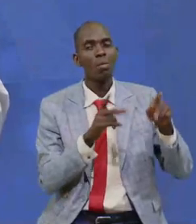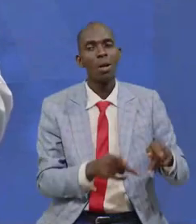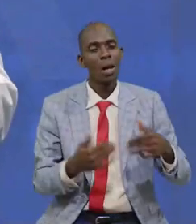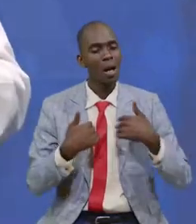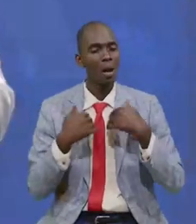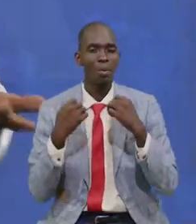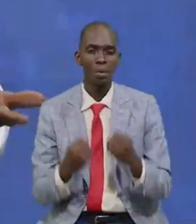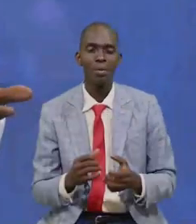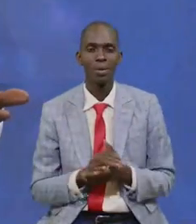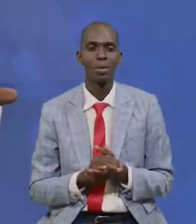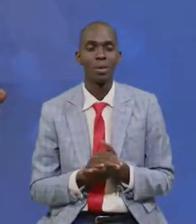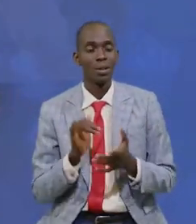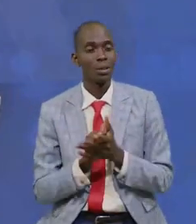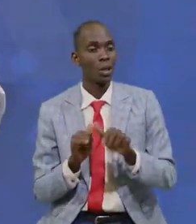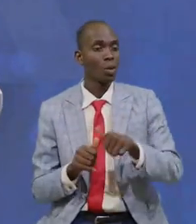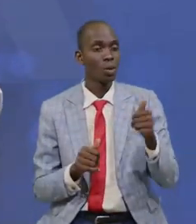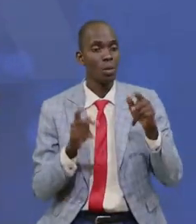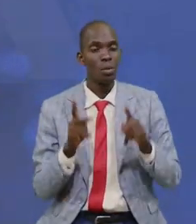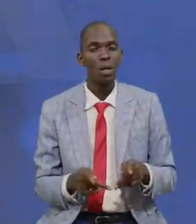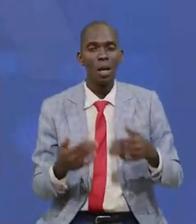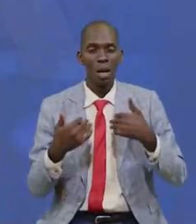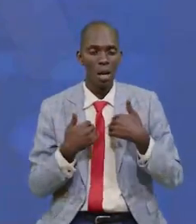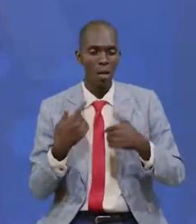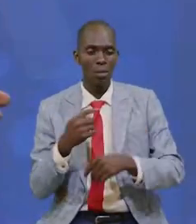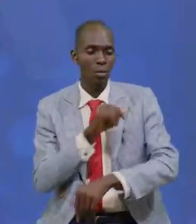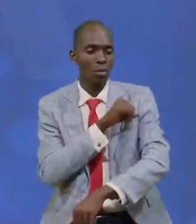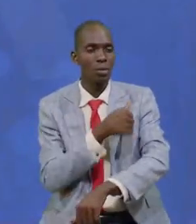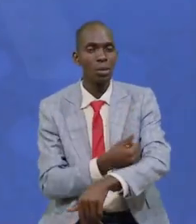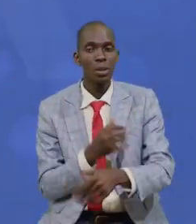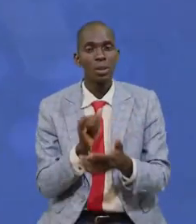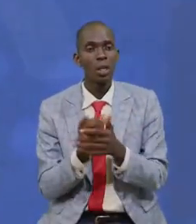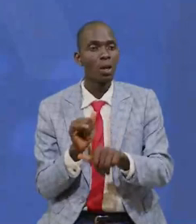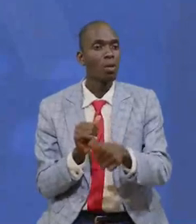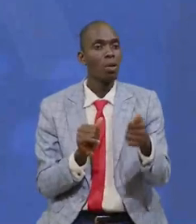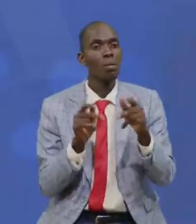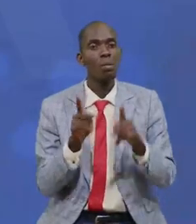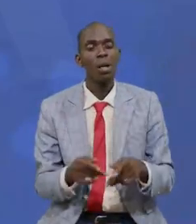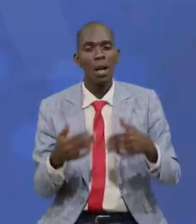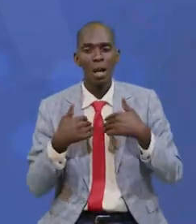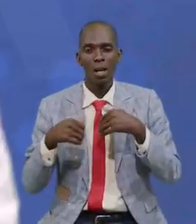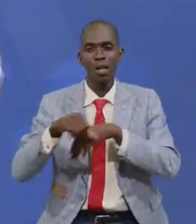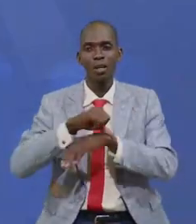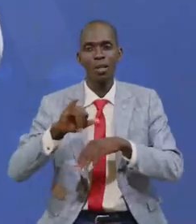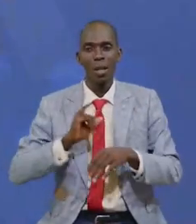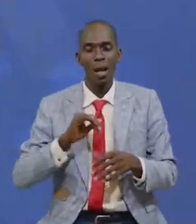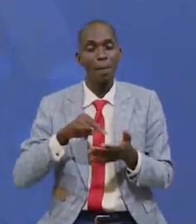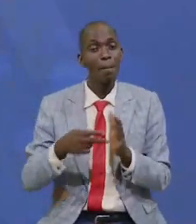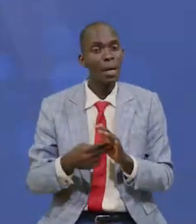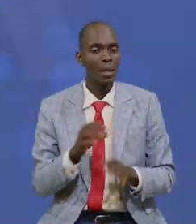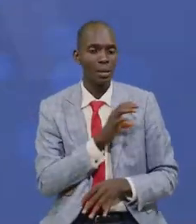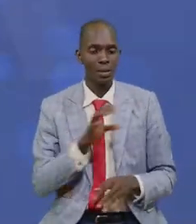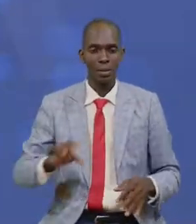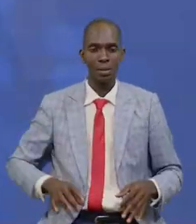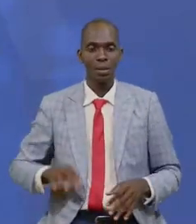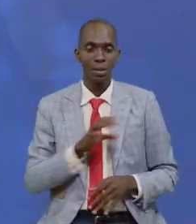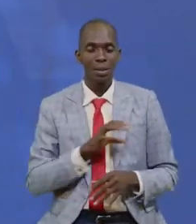le pouvoir. L'autre personne a l'autorité. L'autre personne a l'onction. Je parle de Christ. Il